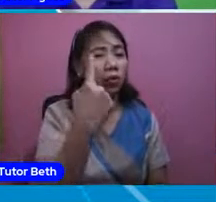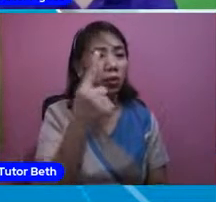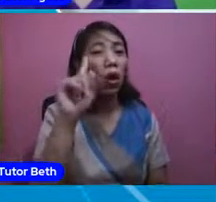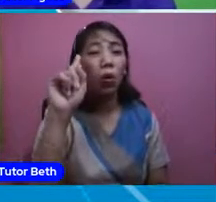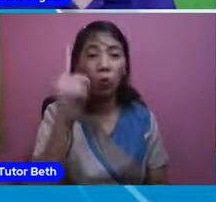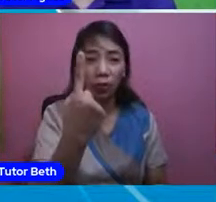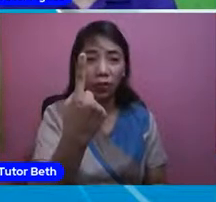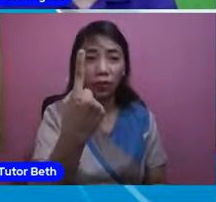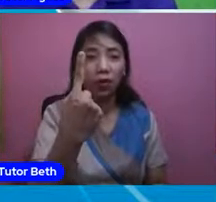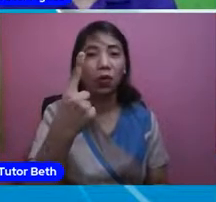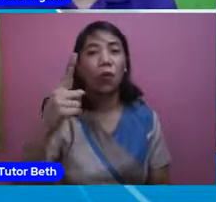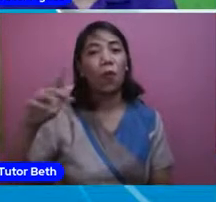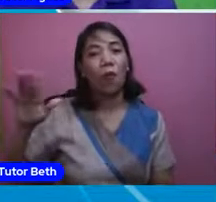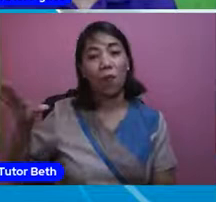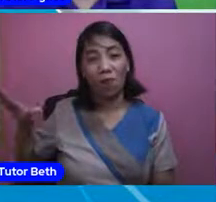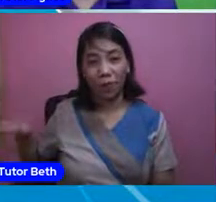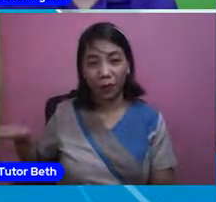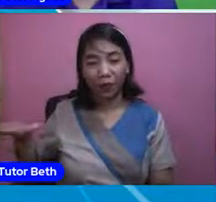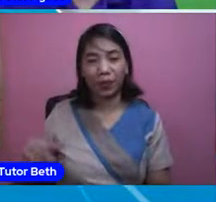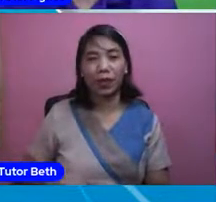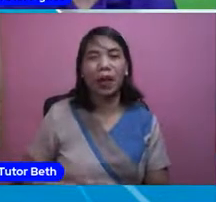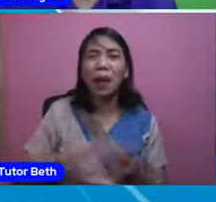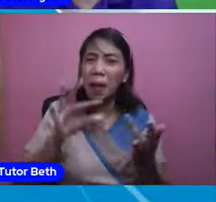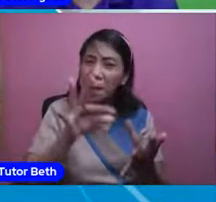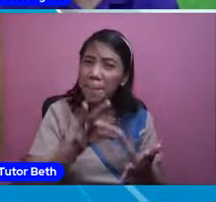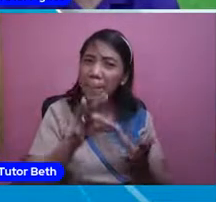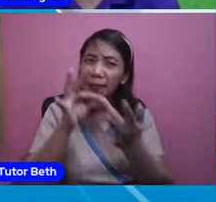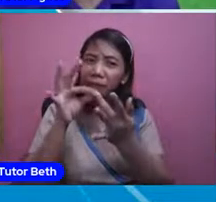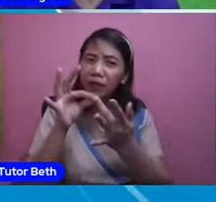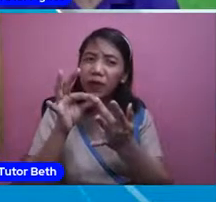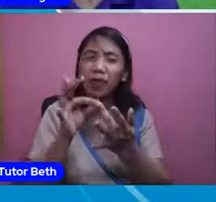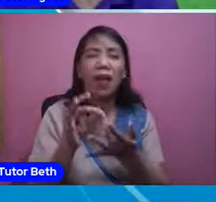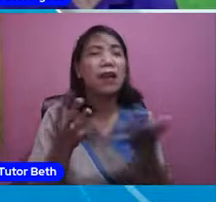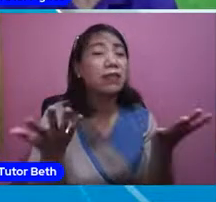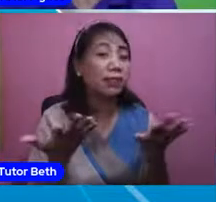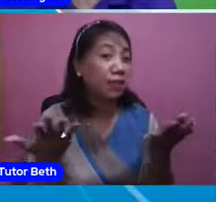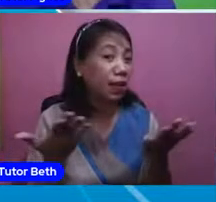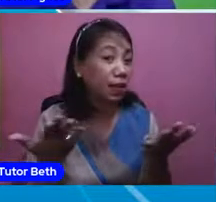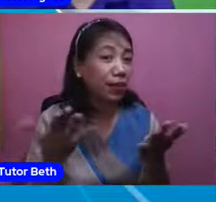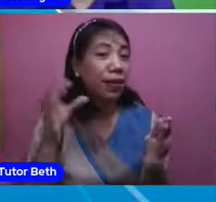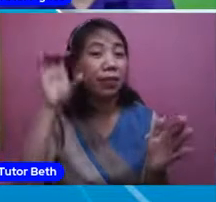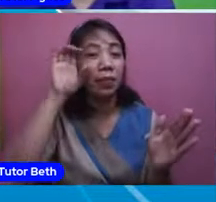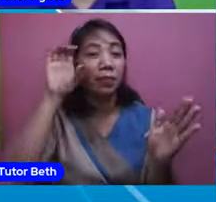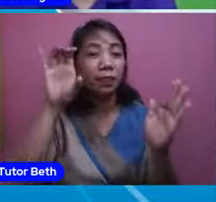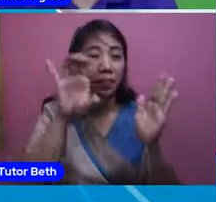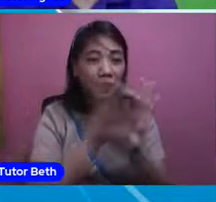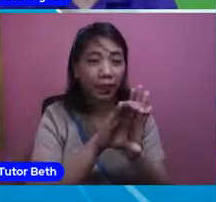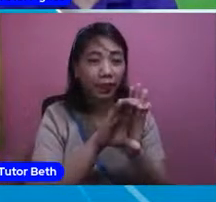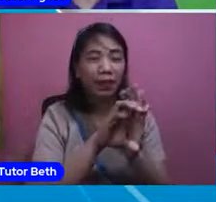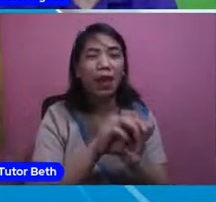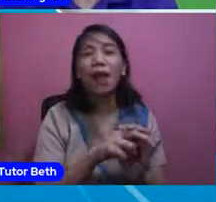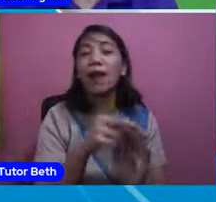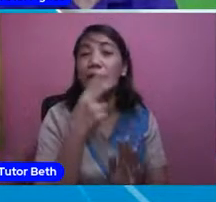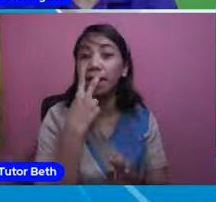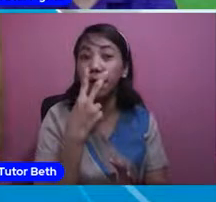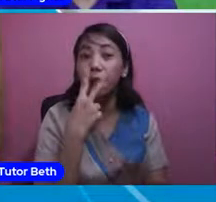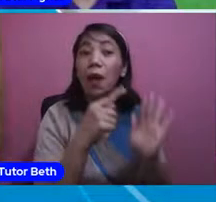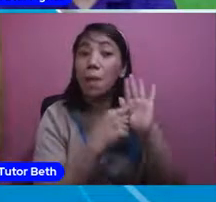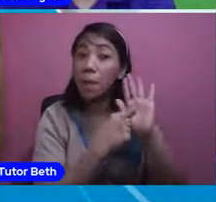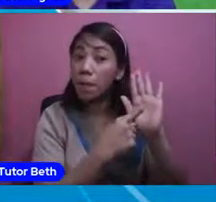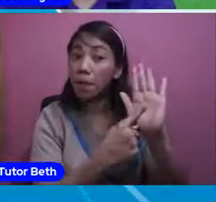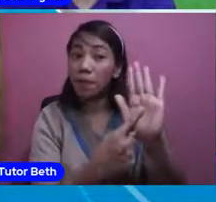natin, pipiliin nyo rin, alimba sa mga sumusunod na larawan, ang nagpapakita